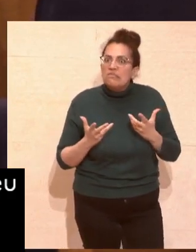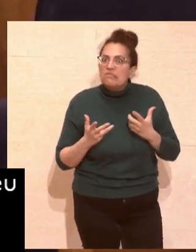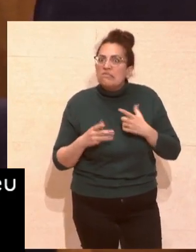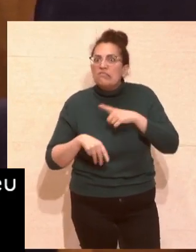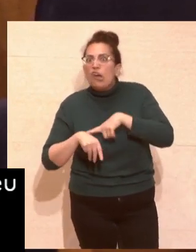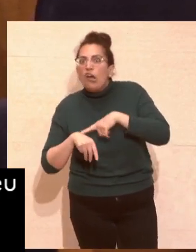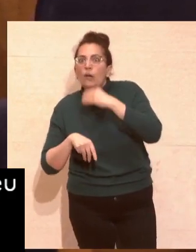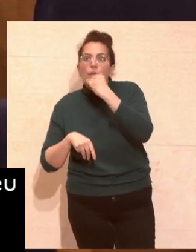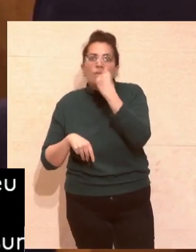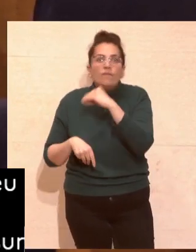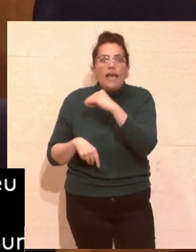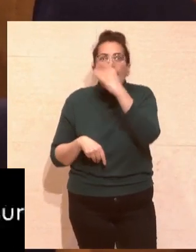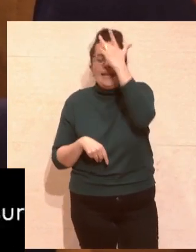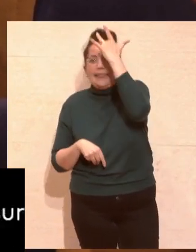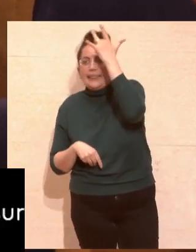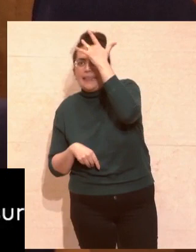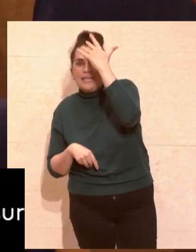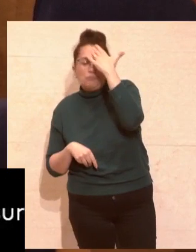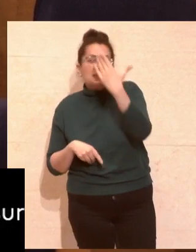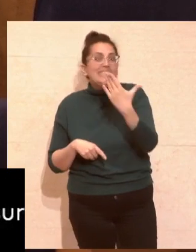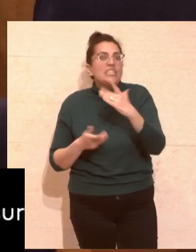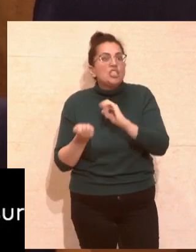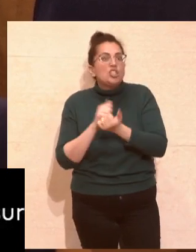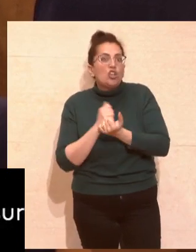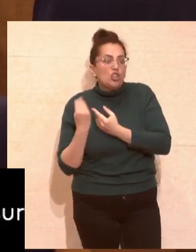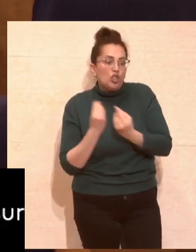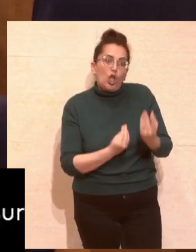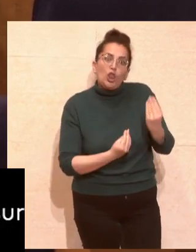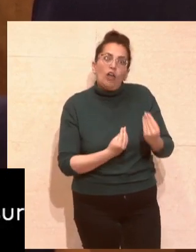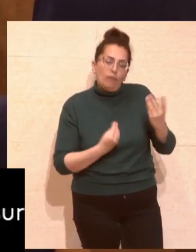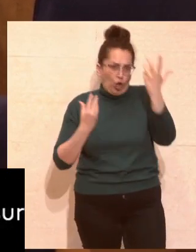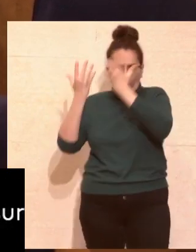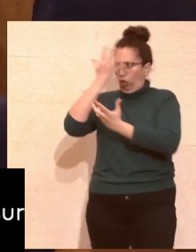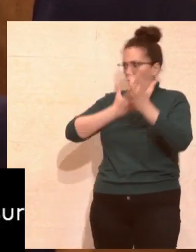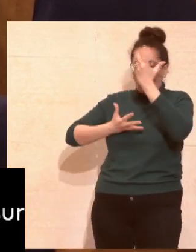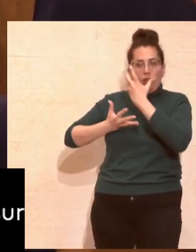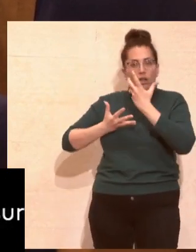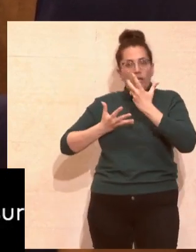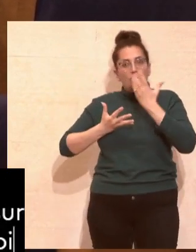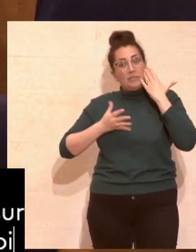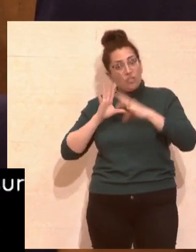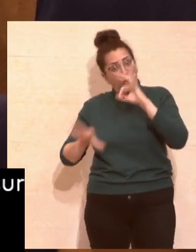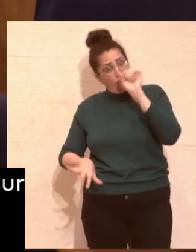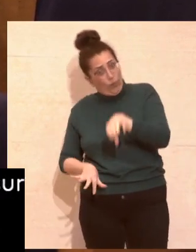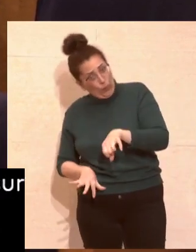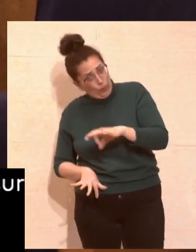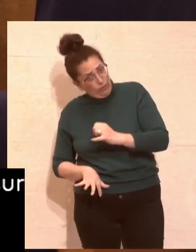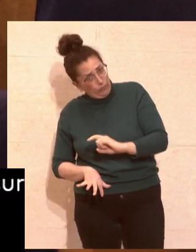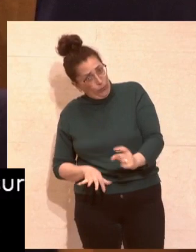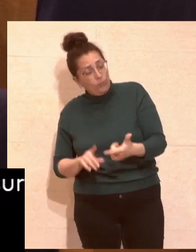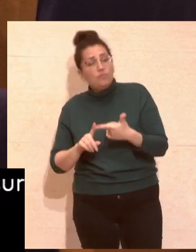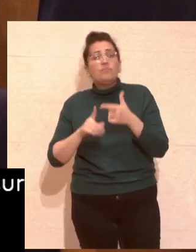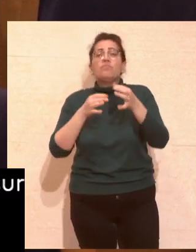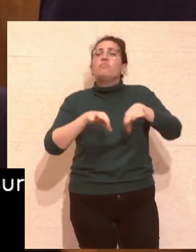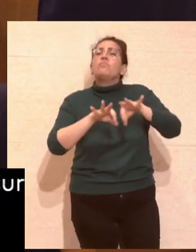sur le sommeil des enfants? Et si on ne change plus d'heure, est-ce qu'il faudra choisir l'heure d'hiver et l'heure d'été? Et la deuxième chose, c'est dans les différents pays,